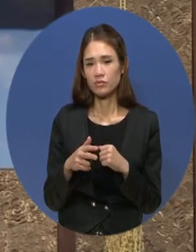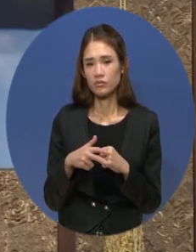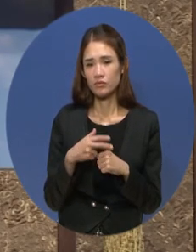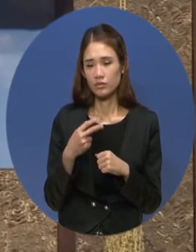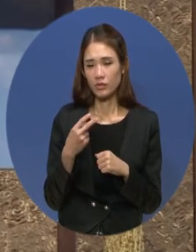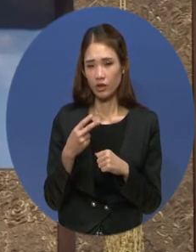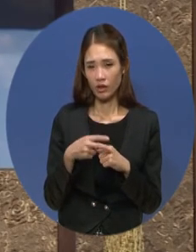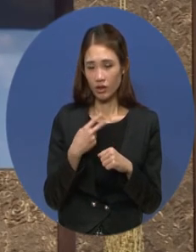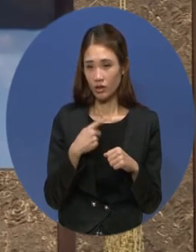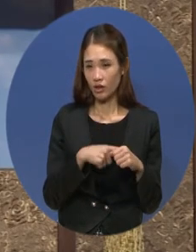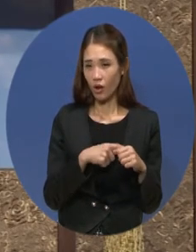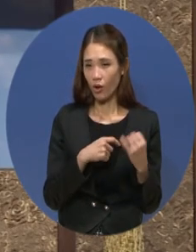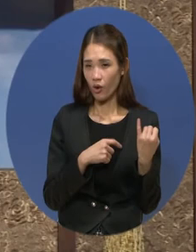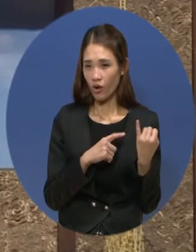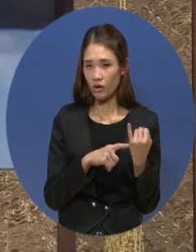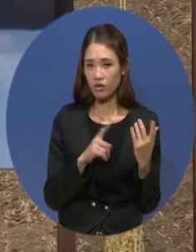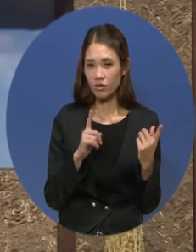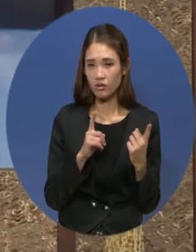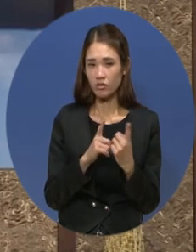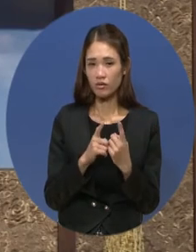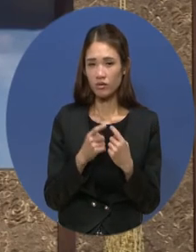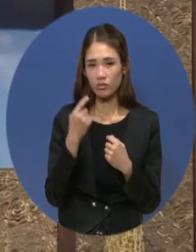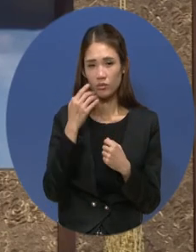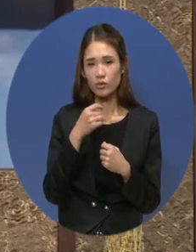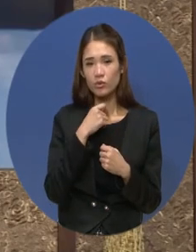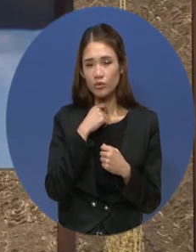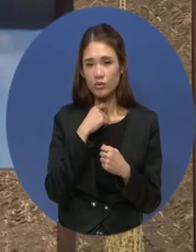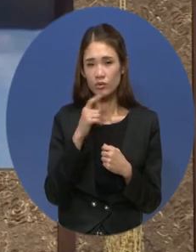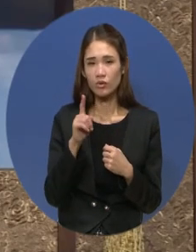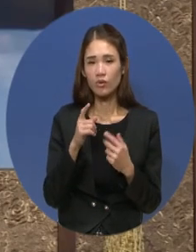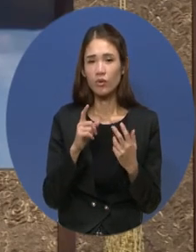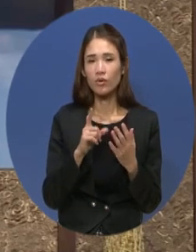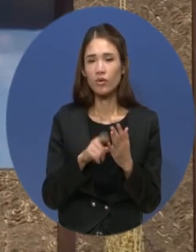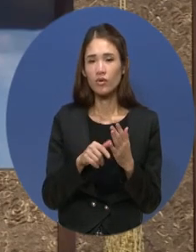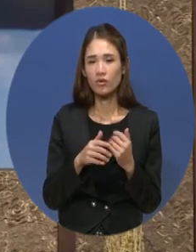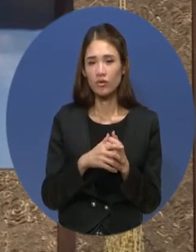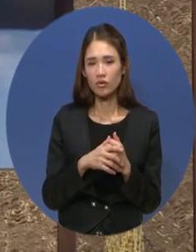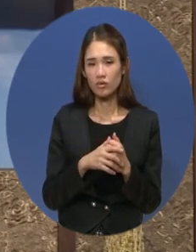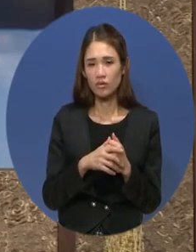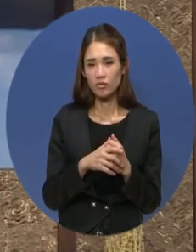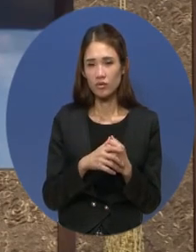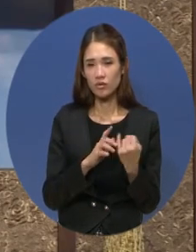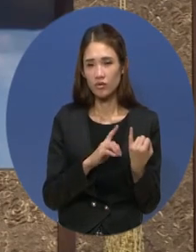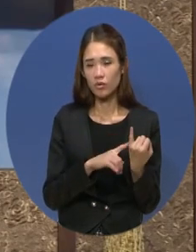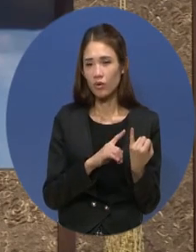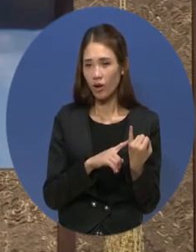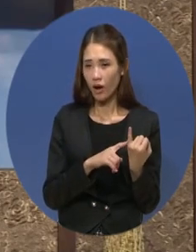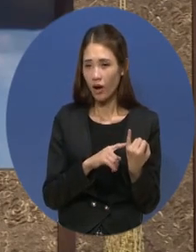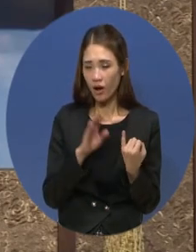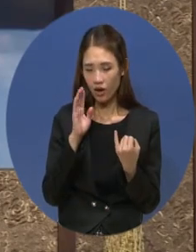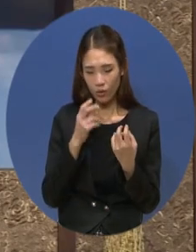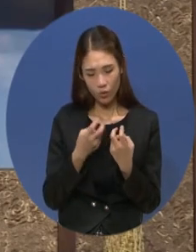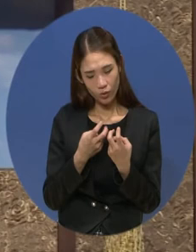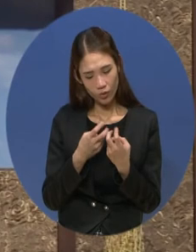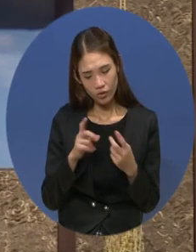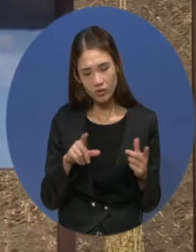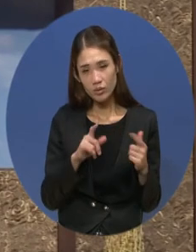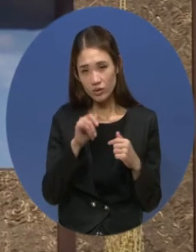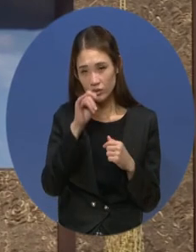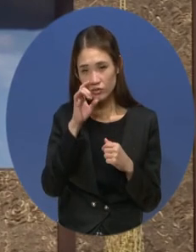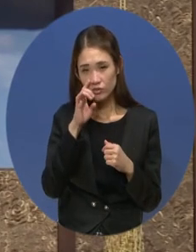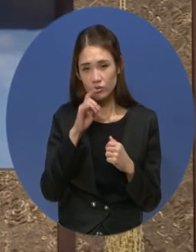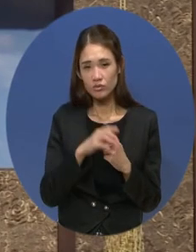2학년 여자아이 한테 만나면 물어보고 싶어요 그때 어떠냐고 그 지금 그 친구가 이제 어떻게 살고 있는지 어